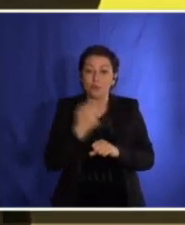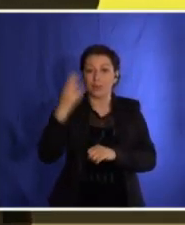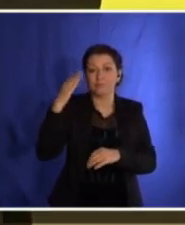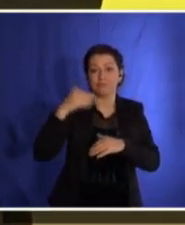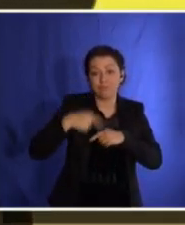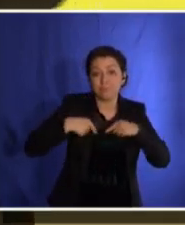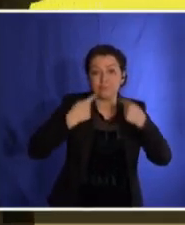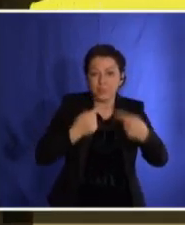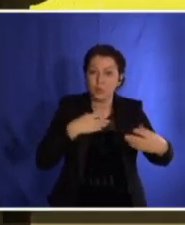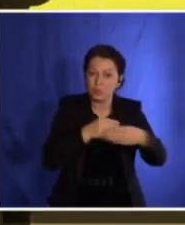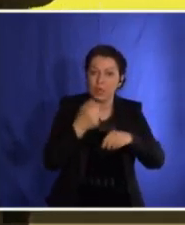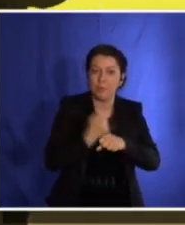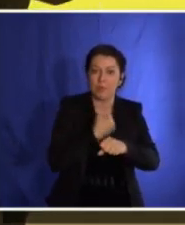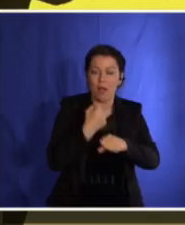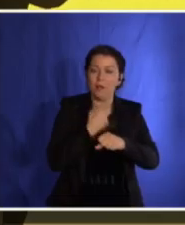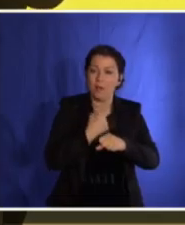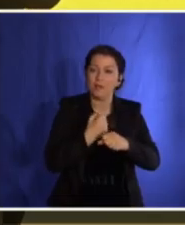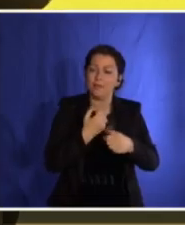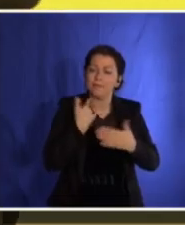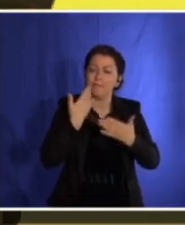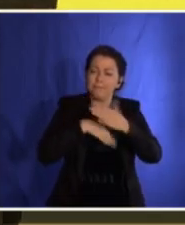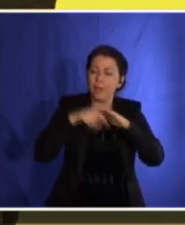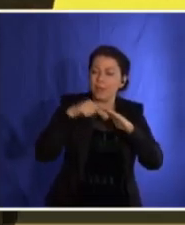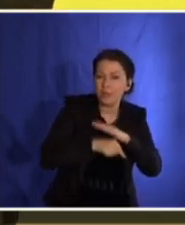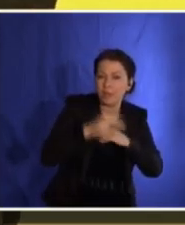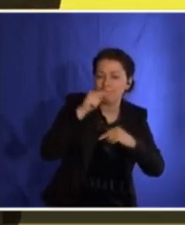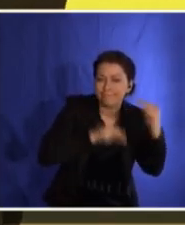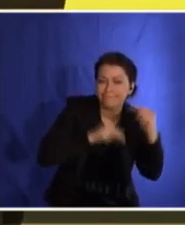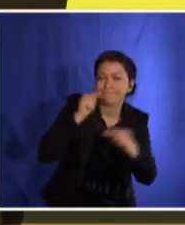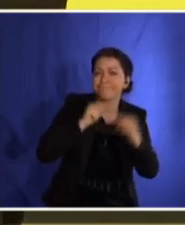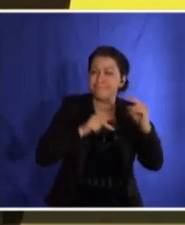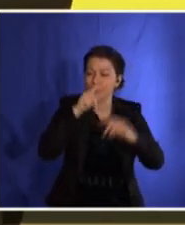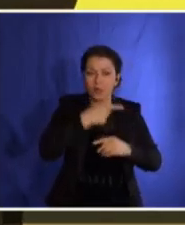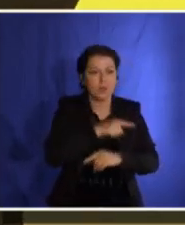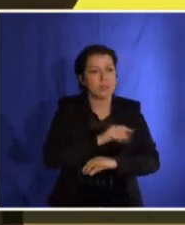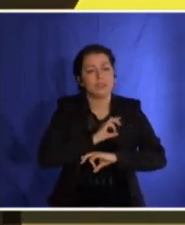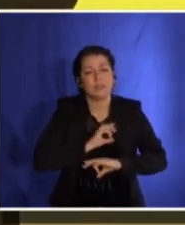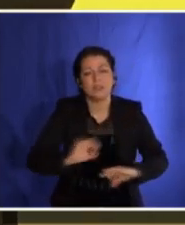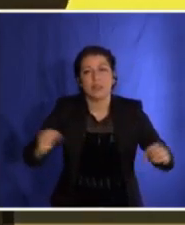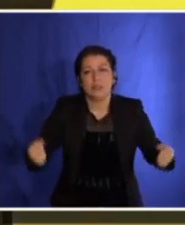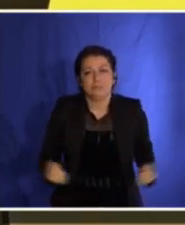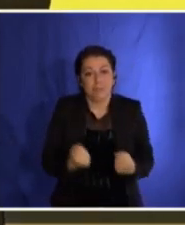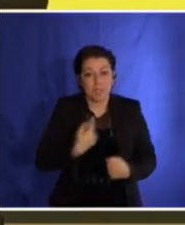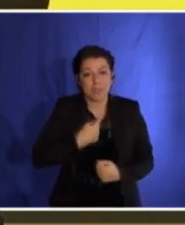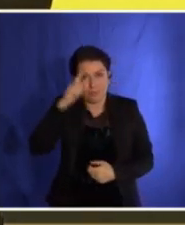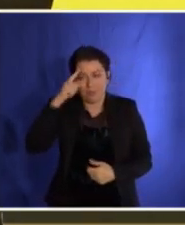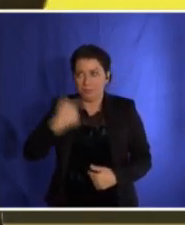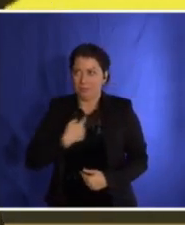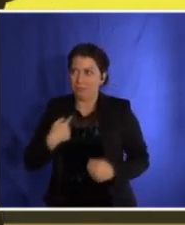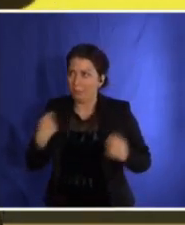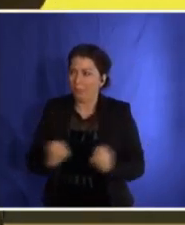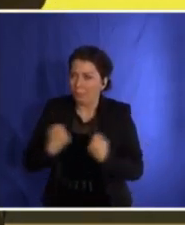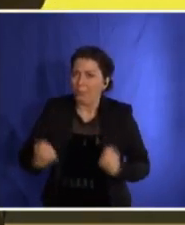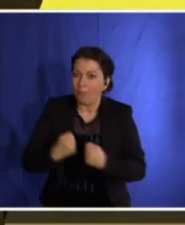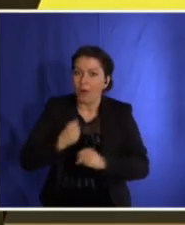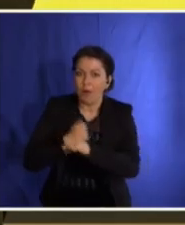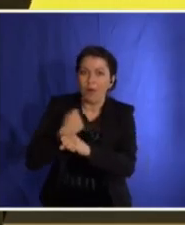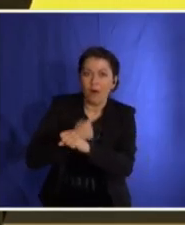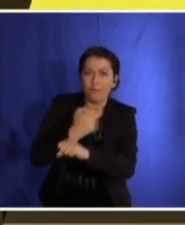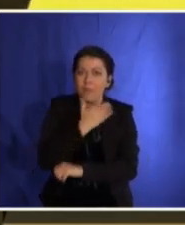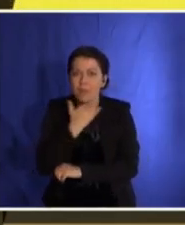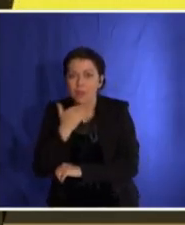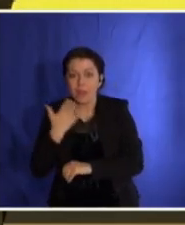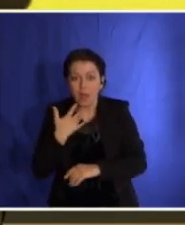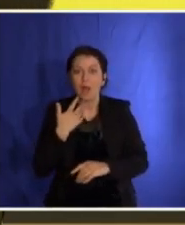schätzen gelernt, als eine, die unfassbar fleißig ist. Ich habe immer geglaubt, ich arbeite schon gern und viel. Nur wenn wir gemeinsam irgendwo